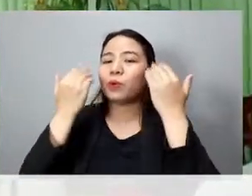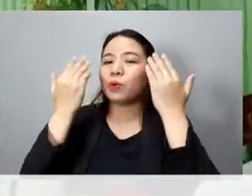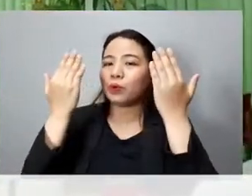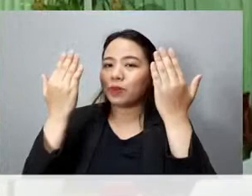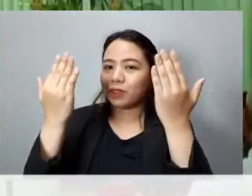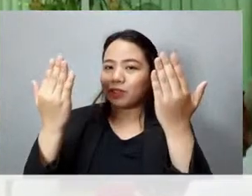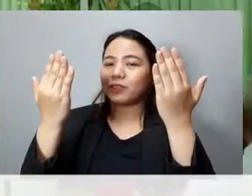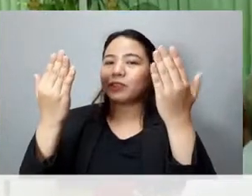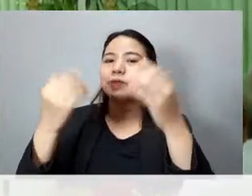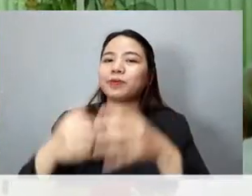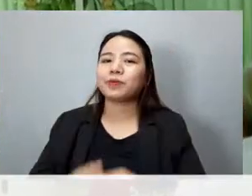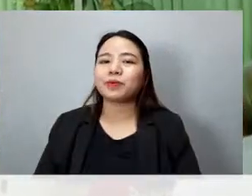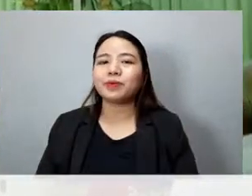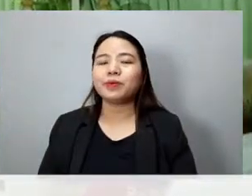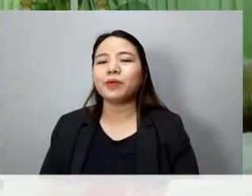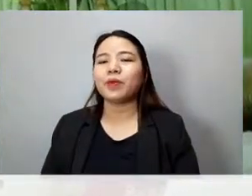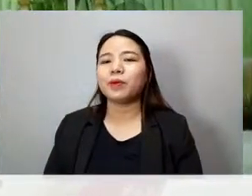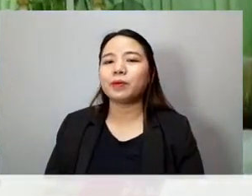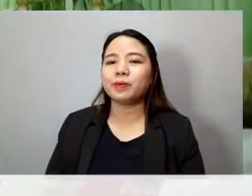alleluia.